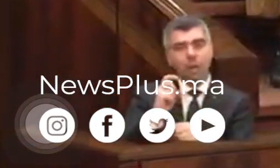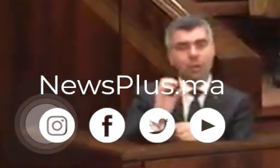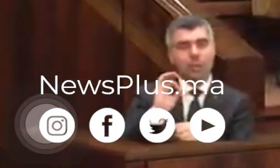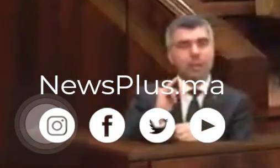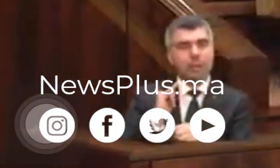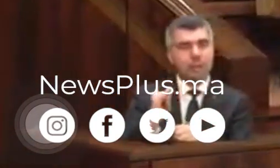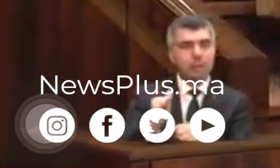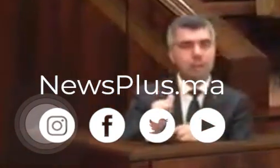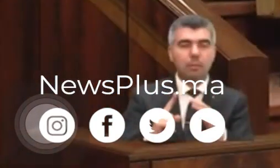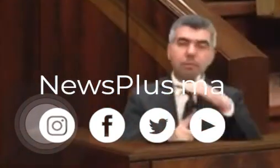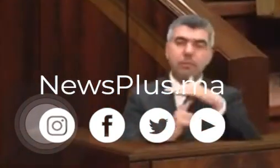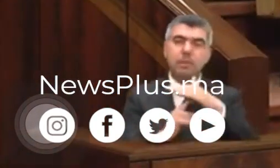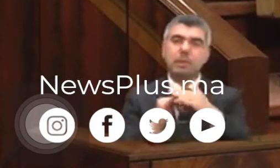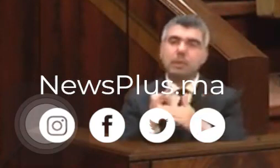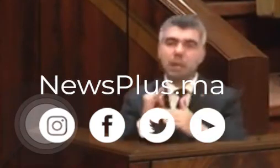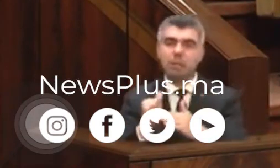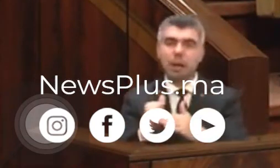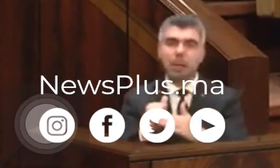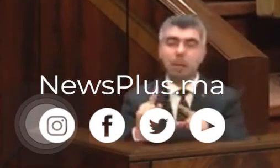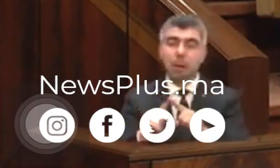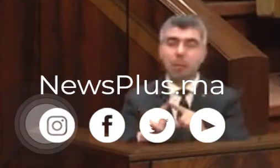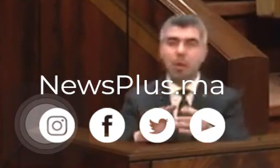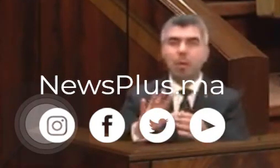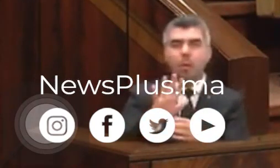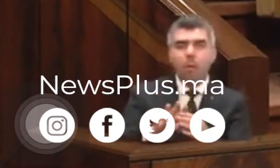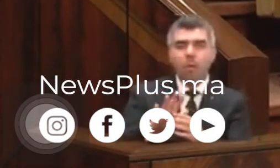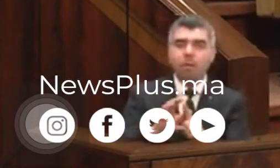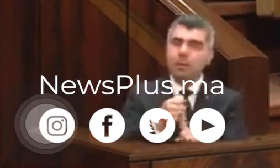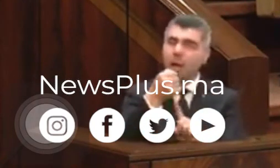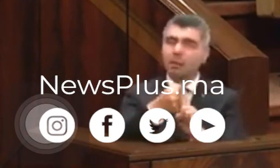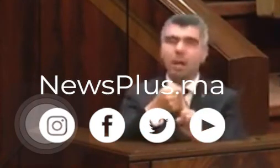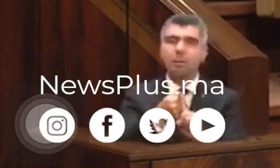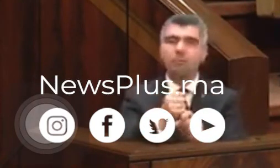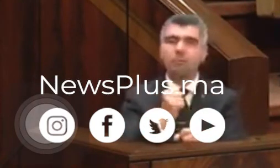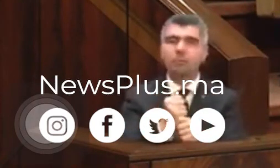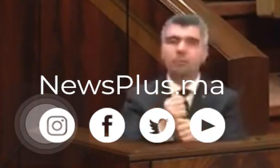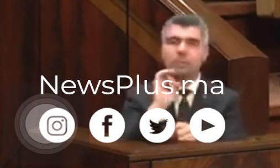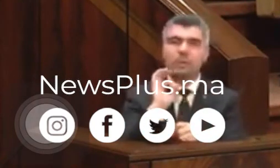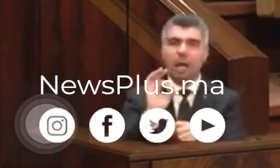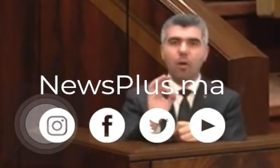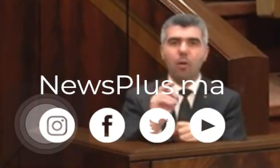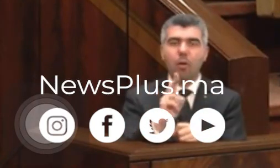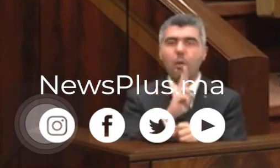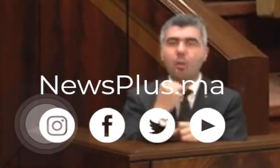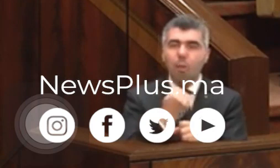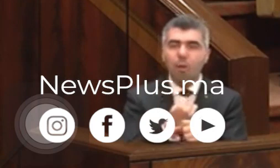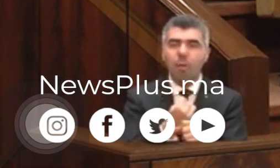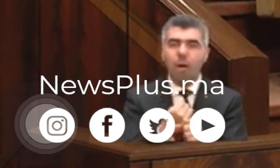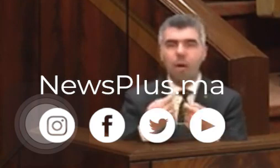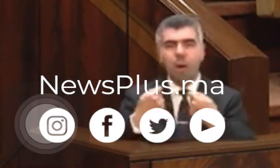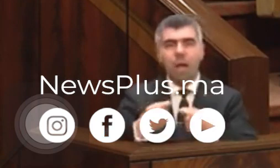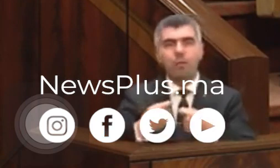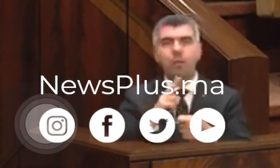اليوم وكما كنديروها مرة أخرى، الغاية منها غاية منها تجويد العمل الأداء الحكومة وتجويد الأداء ديال البرلمان. الحضور للمساءلة الشهرية كينتظروا جميع